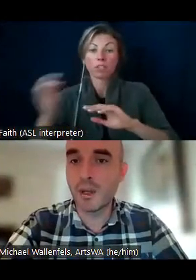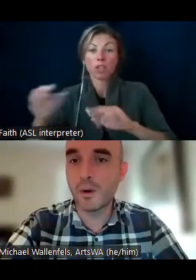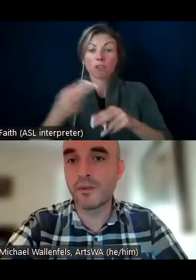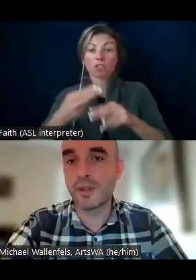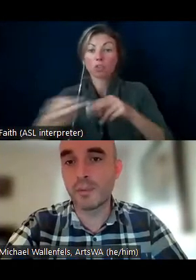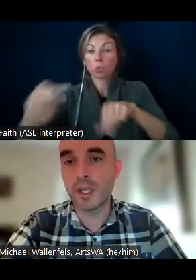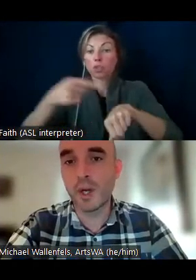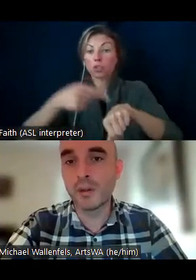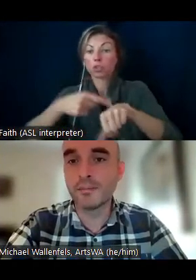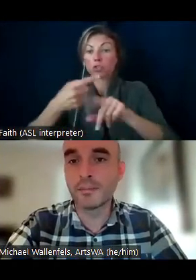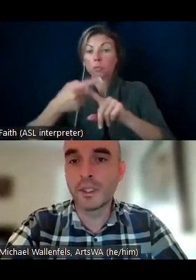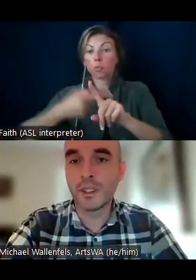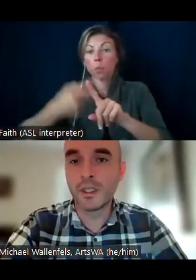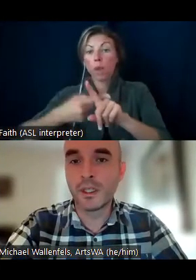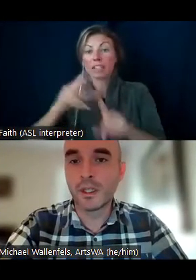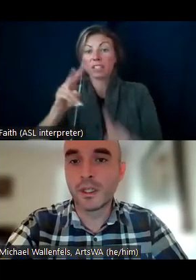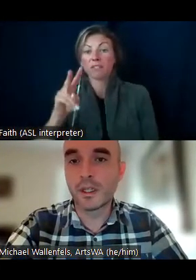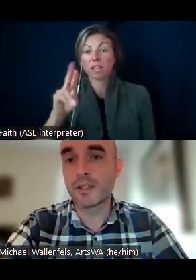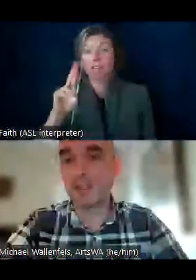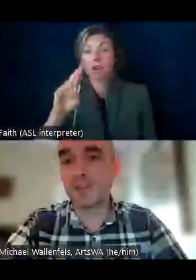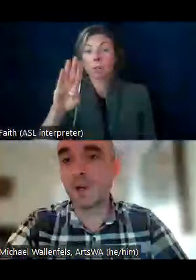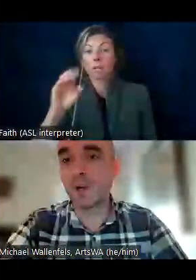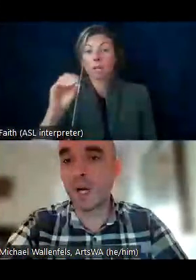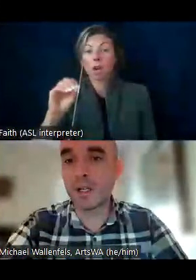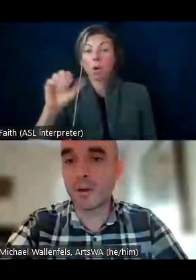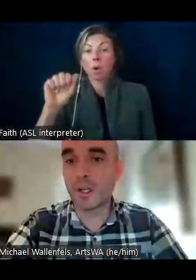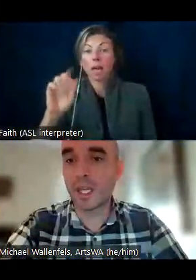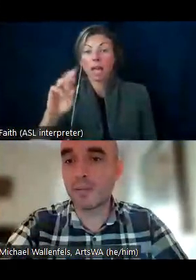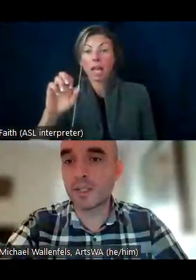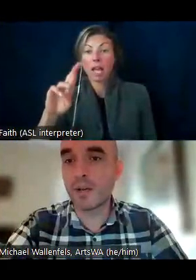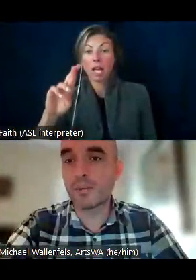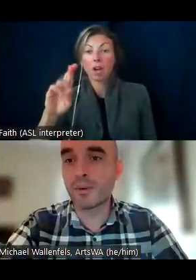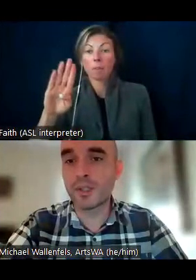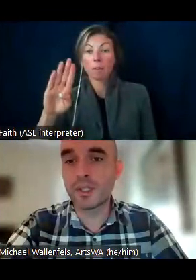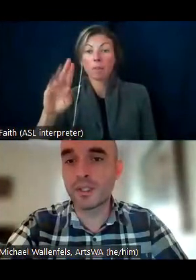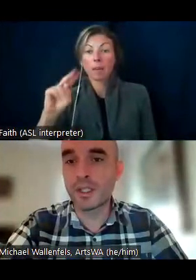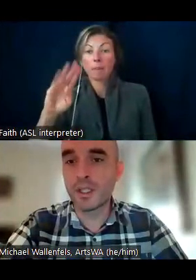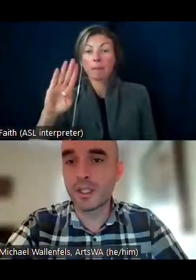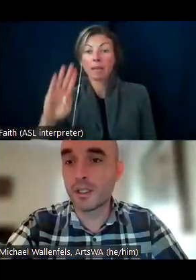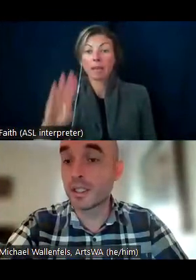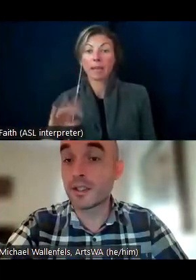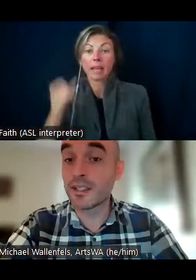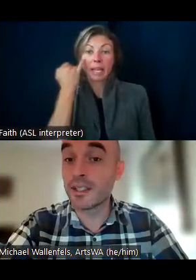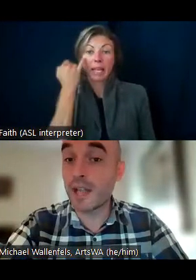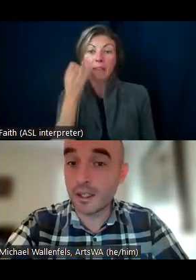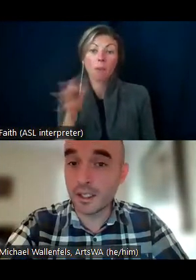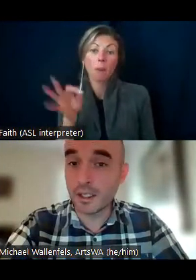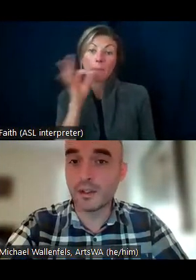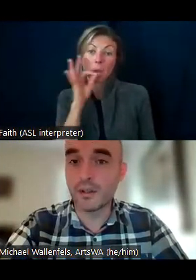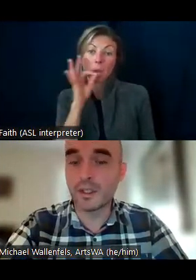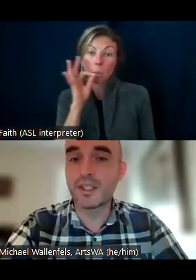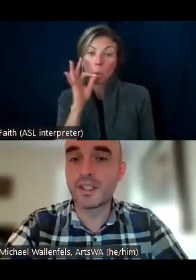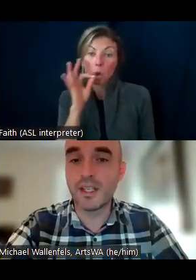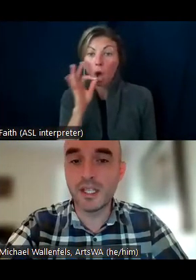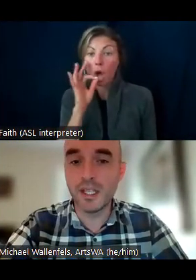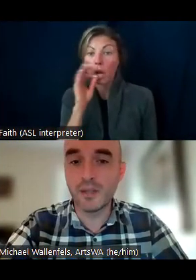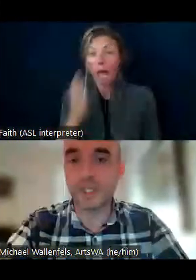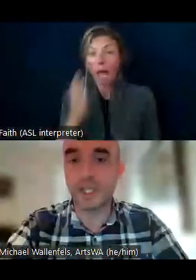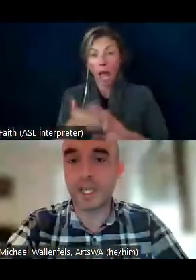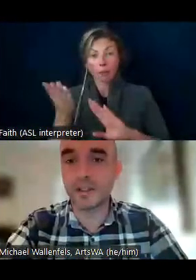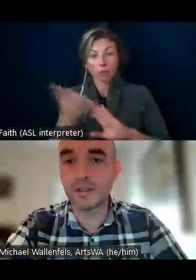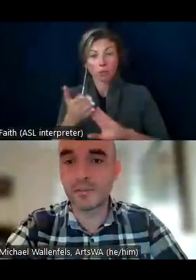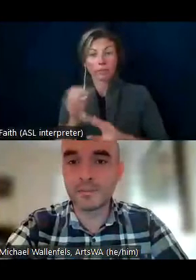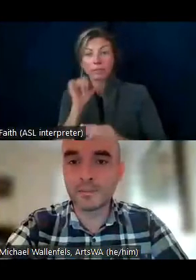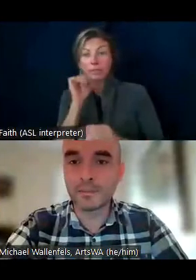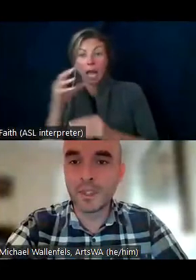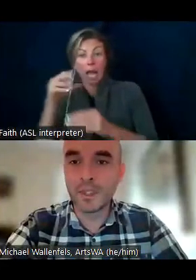그다음에 휴가 또는 단기 임대 숙소의 운영자, 예를 들어서 에어비앤비 혹은 VR 비용, 그다음에 라이선스